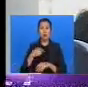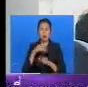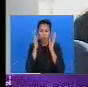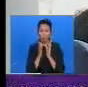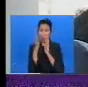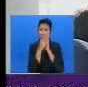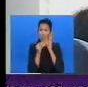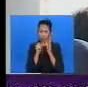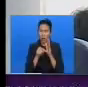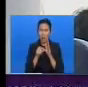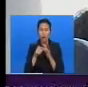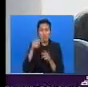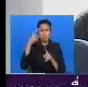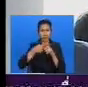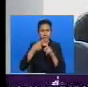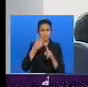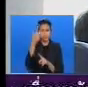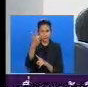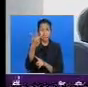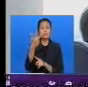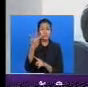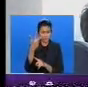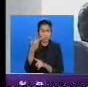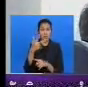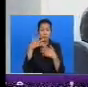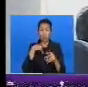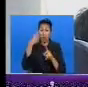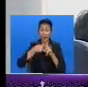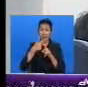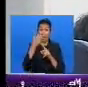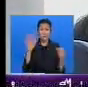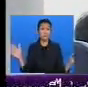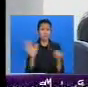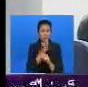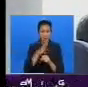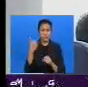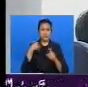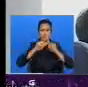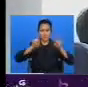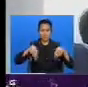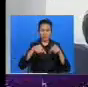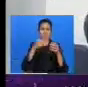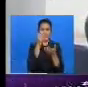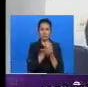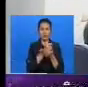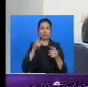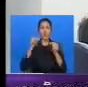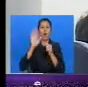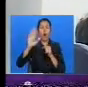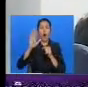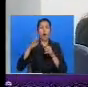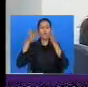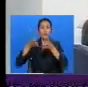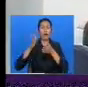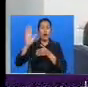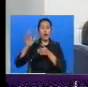นักงานขับรถเนี่ยจะใช้เวลา3เดือนเมื่อครบ3เดือนแล้วเนี่ยก็จะได้ใบขับขี่ซึ่งออกให้โดยการรถไฟเยอรมัน